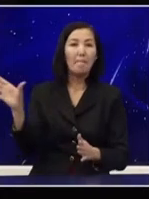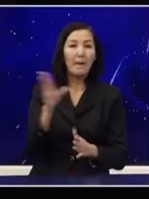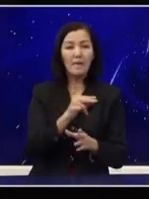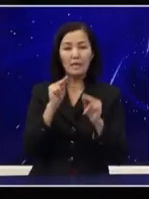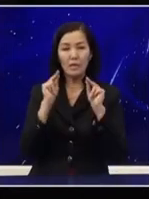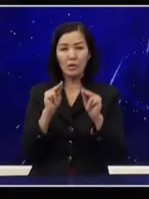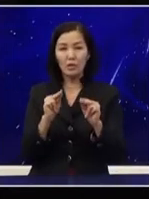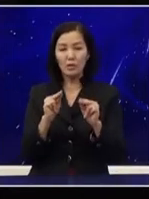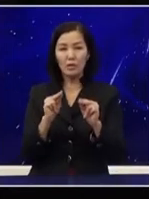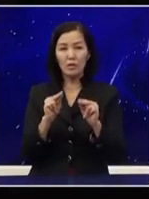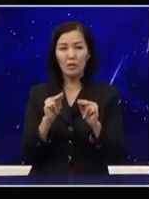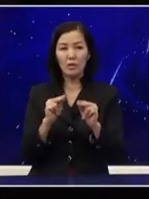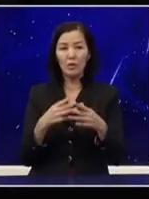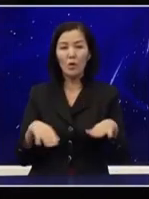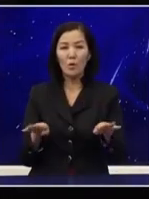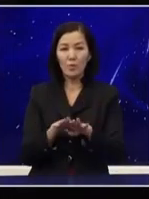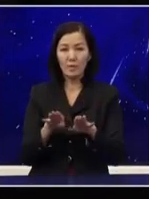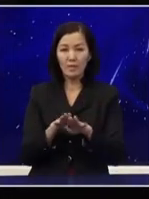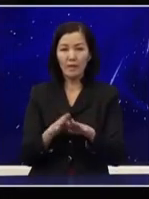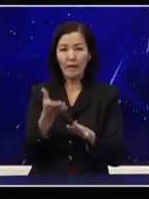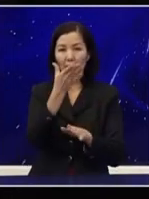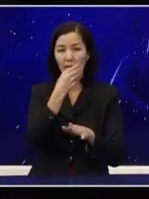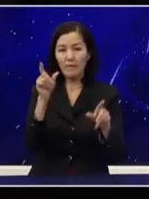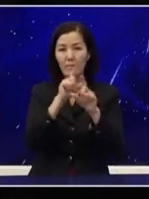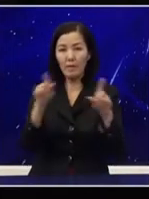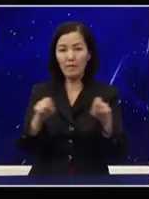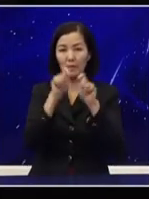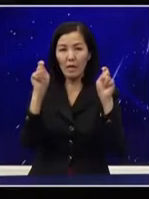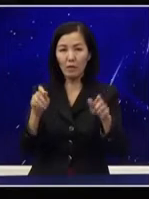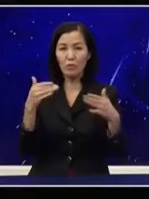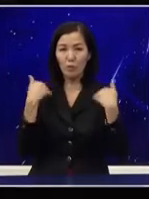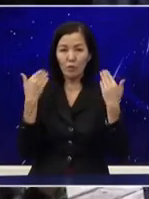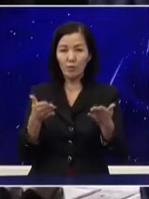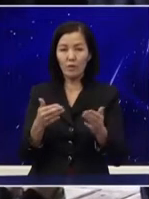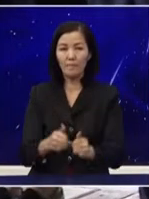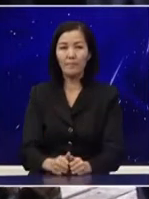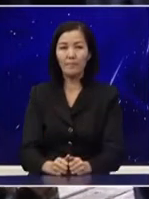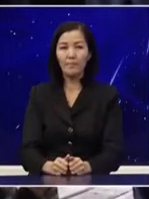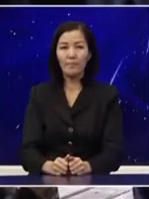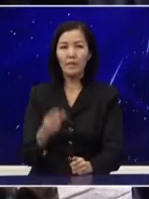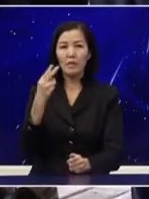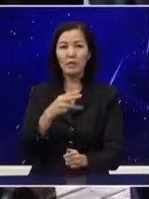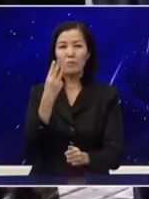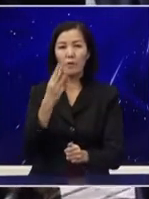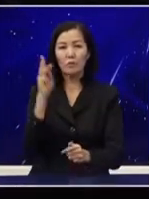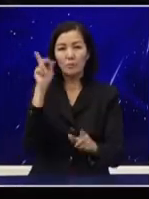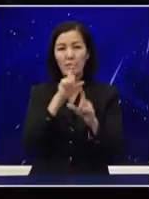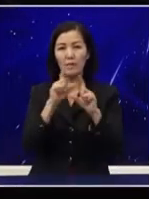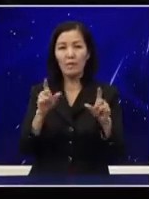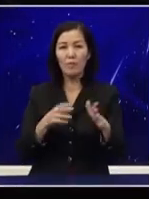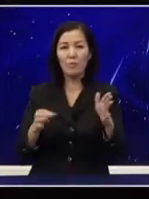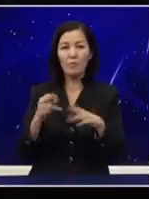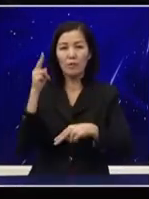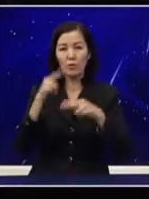жүректен ауысындай керемет зәулім мектептерінің ашылуымен құттықтаймын. 23 мектеп облыста